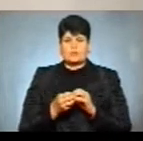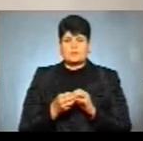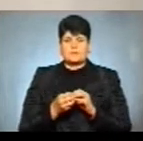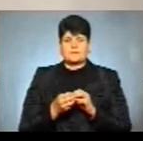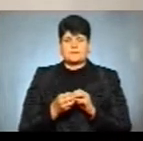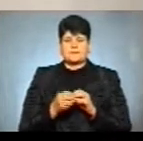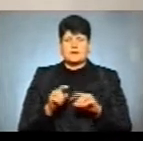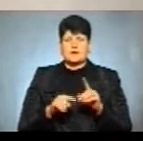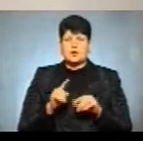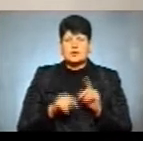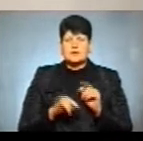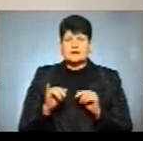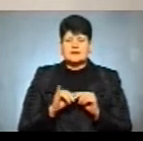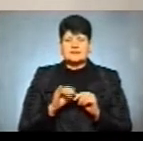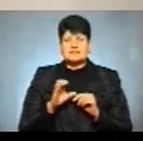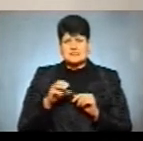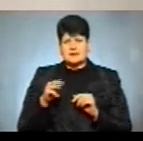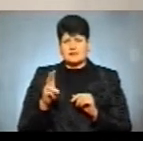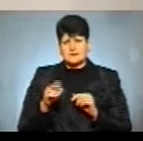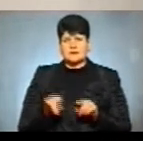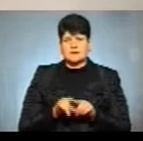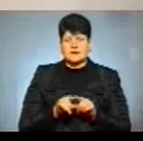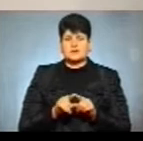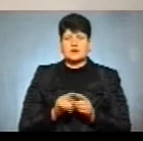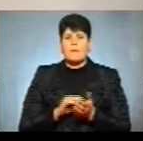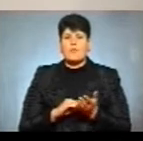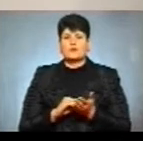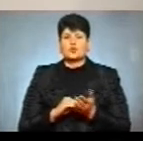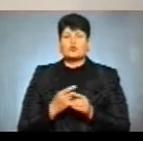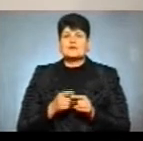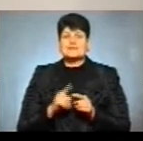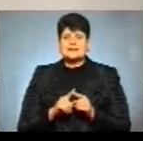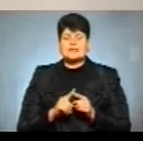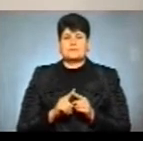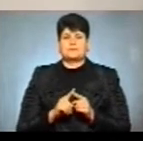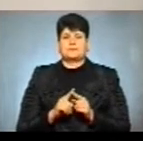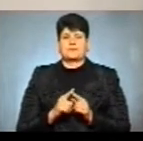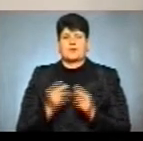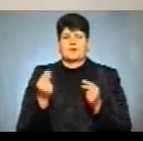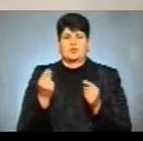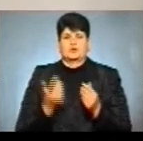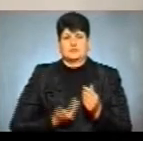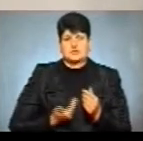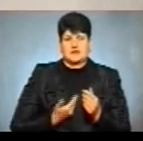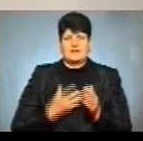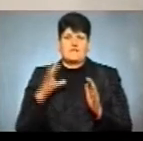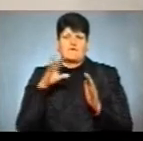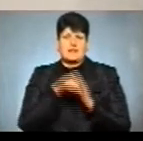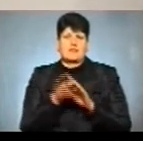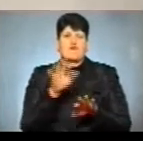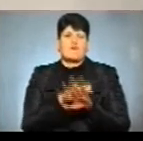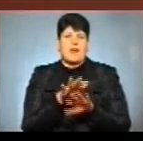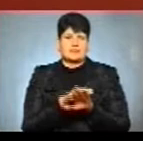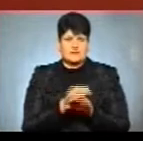сума доходу родини. І в статках так само рахуємо. Статки, ще раз повторю, це заощадження готівкові та вклади в